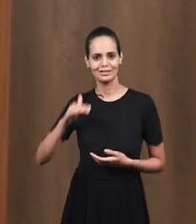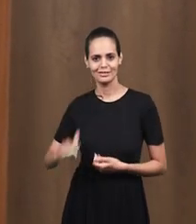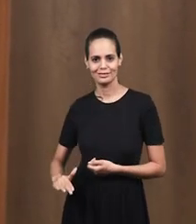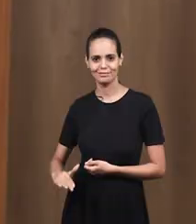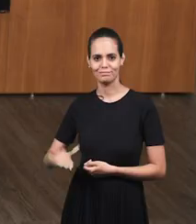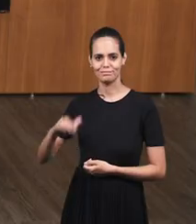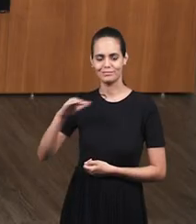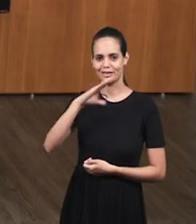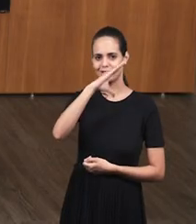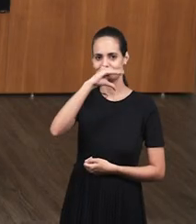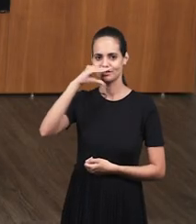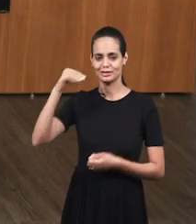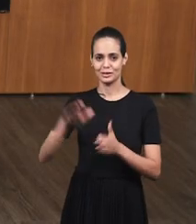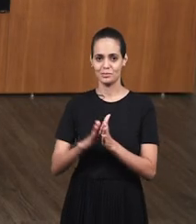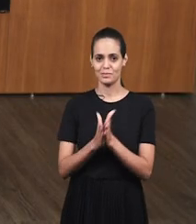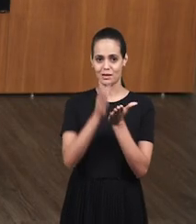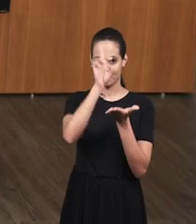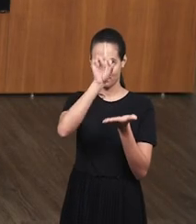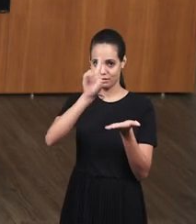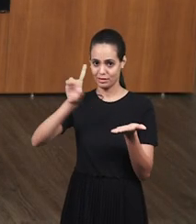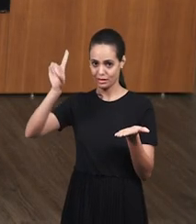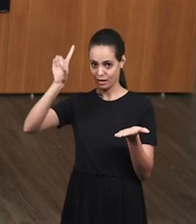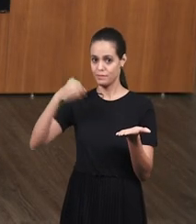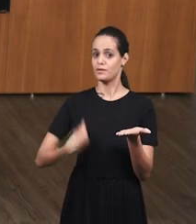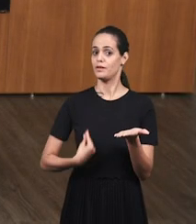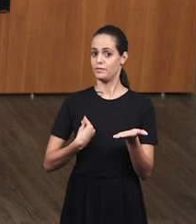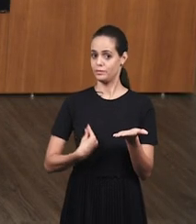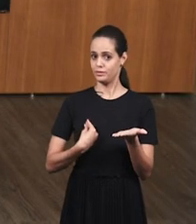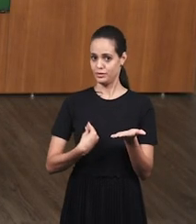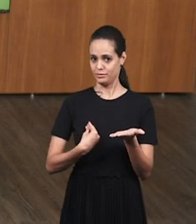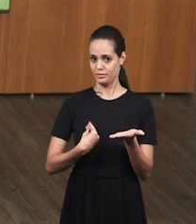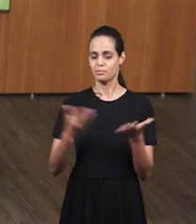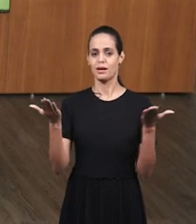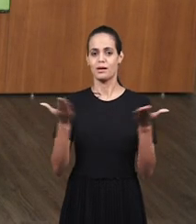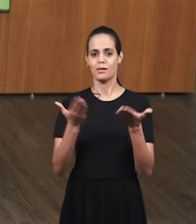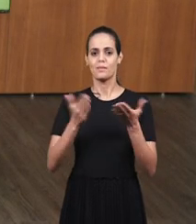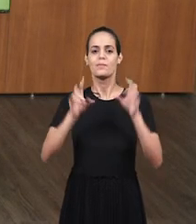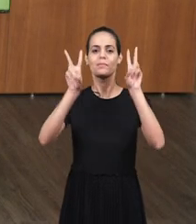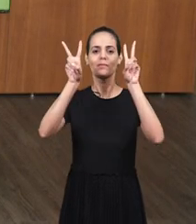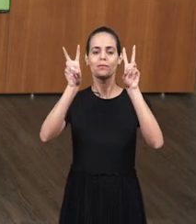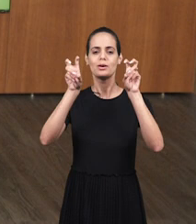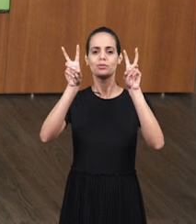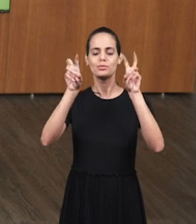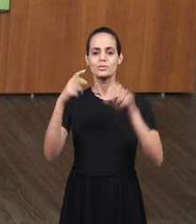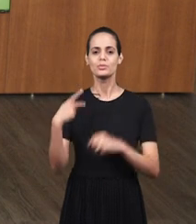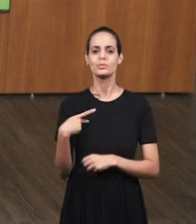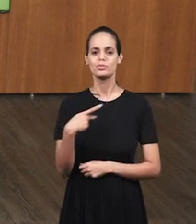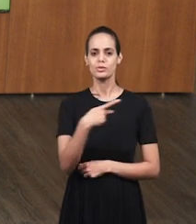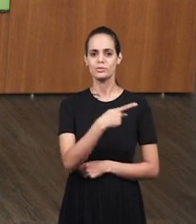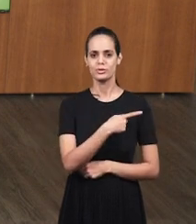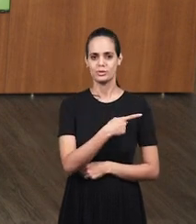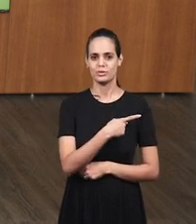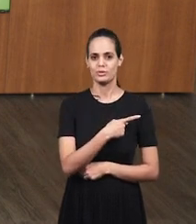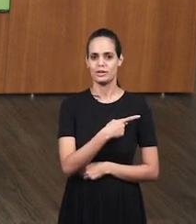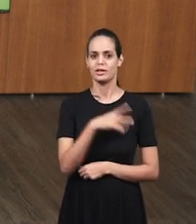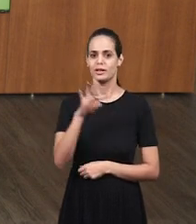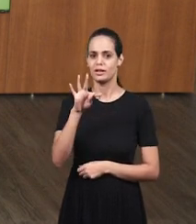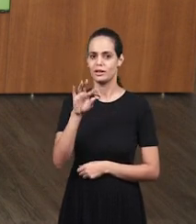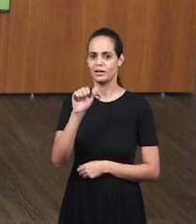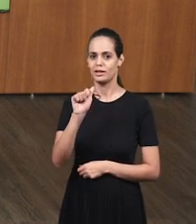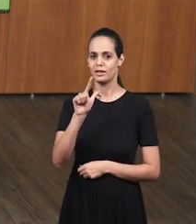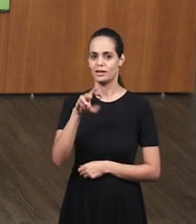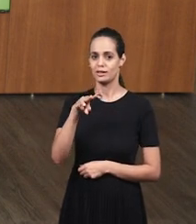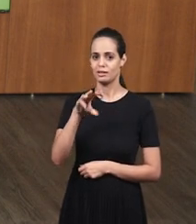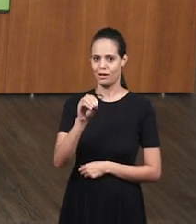Maintenant, c'est le moment où la programmation en annonçant l'évangile éternel parle directement aux enfants et aux adolescents.